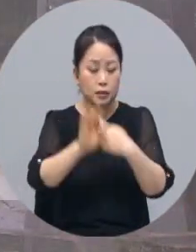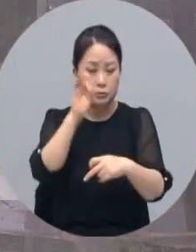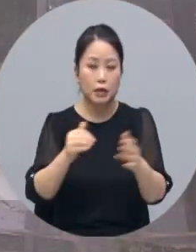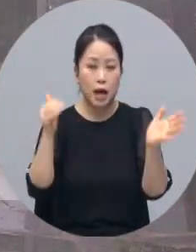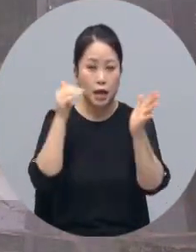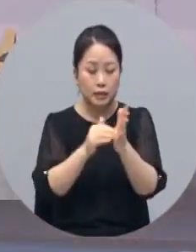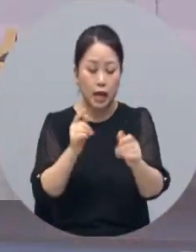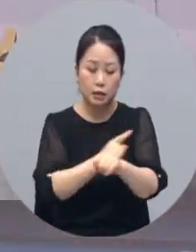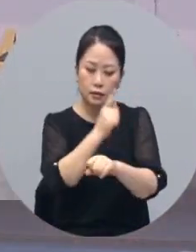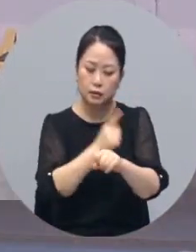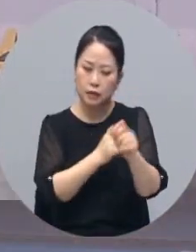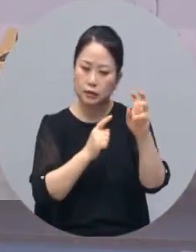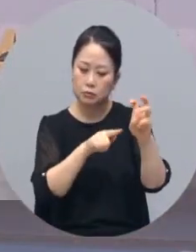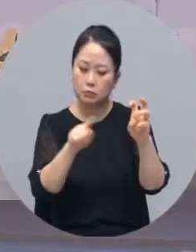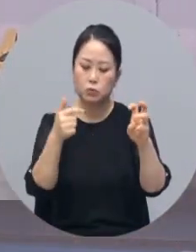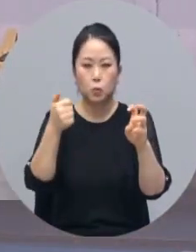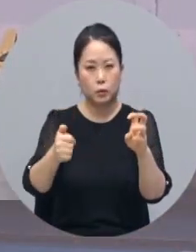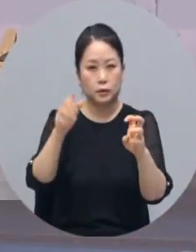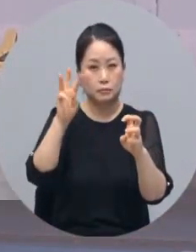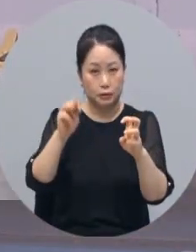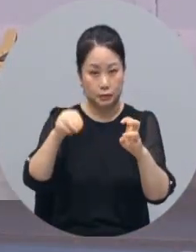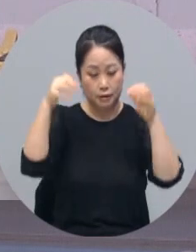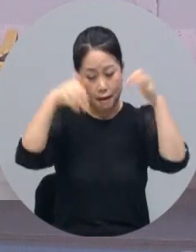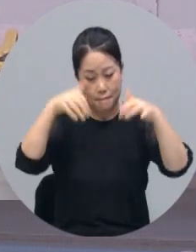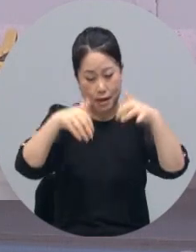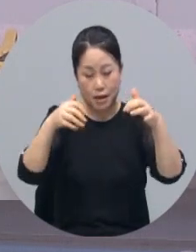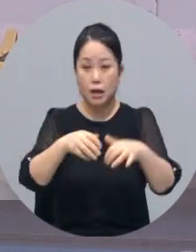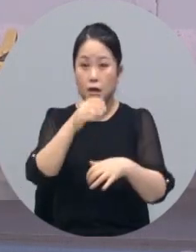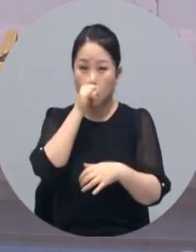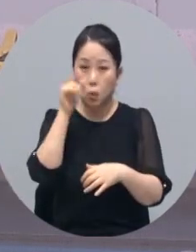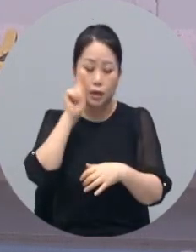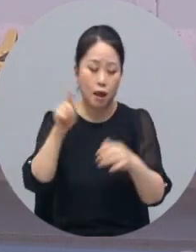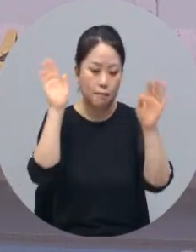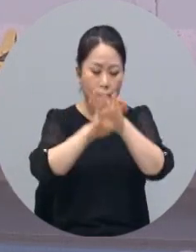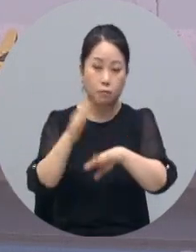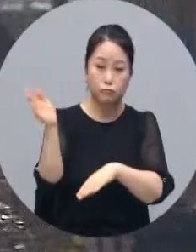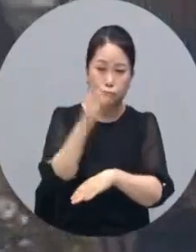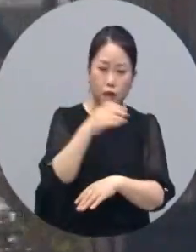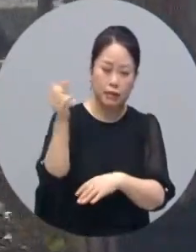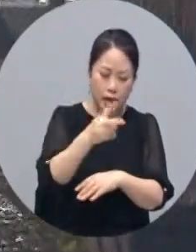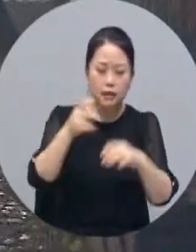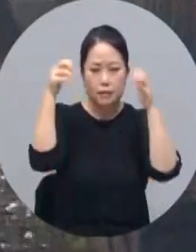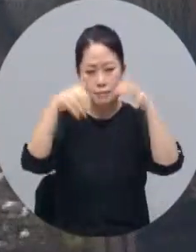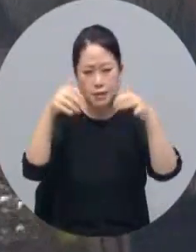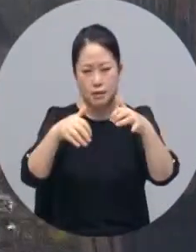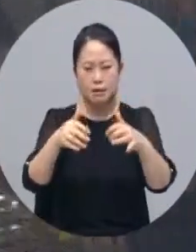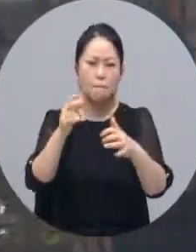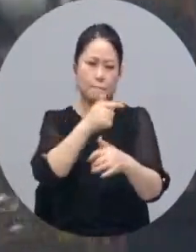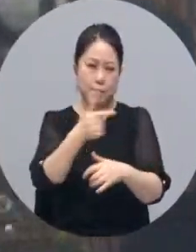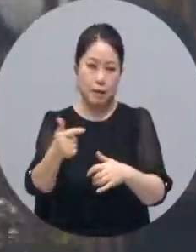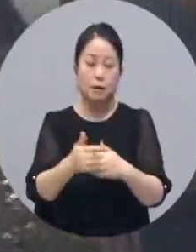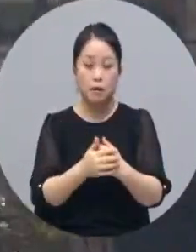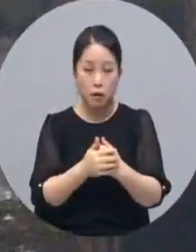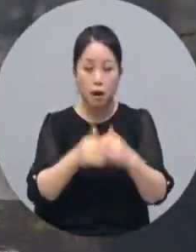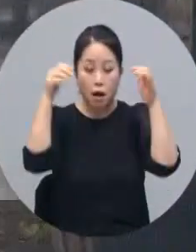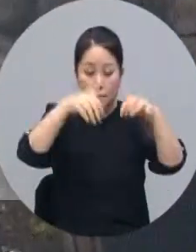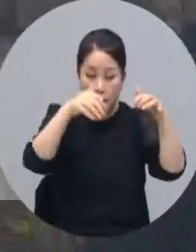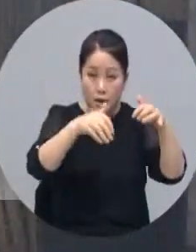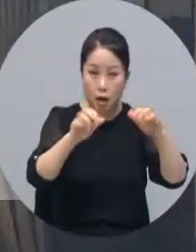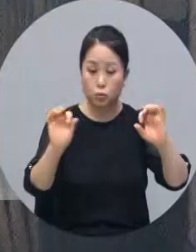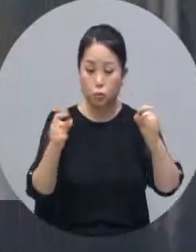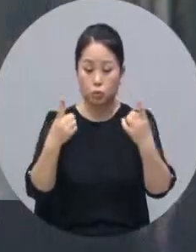30에서 50mm 안팎의 강한 비가 집중되겠고 또 내일 밤부터 다시 빗줄기가 굵어지겠습니다. 비와 함께 시속